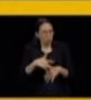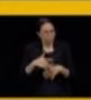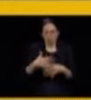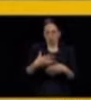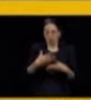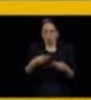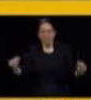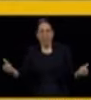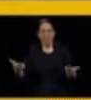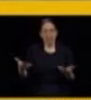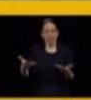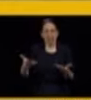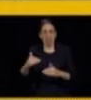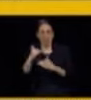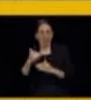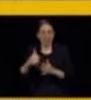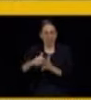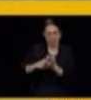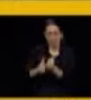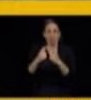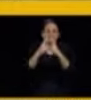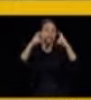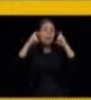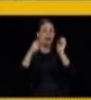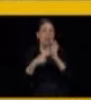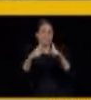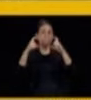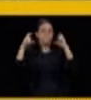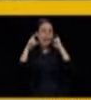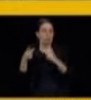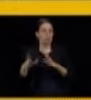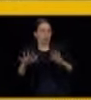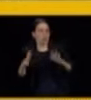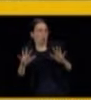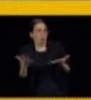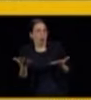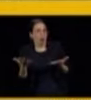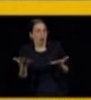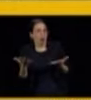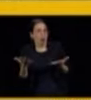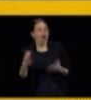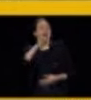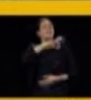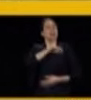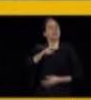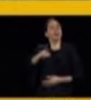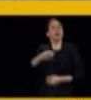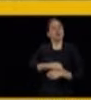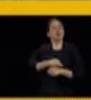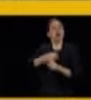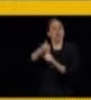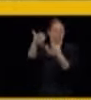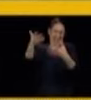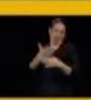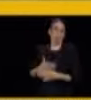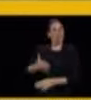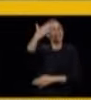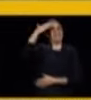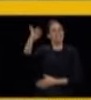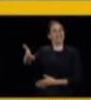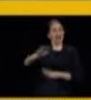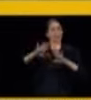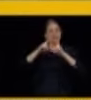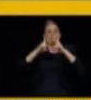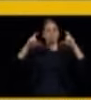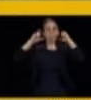les masques. Donc, un des gros avantages des médecins, c'est qu'ils savent comment utiliser ces équipements-là. Mais quelqu'un qui a enseigné,